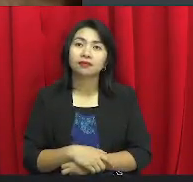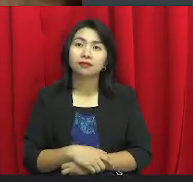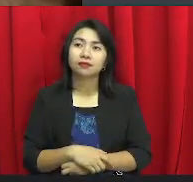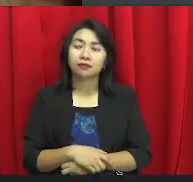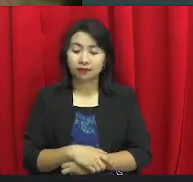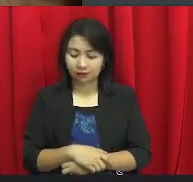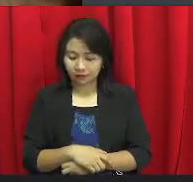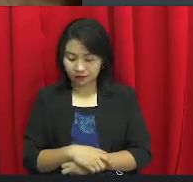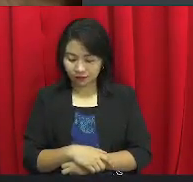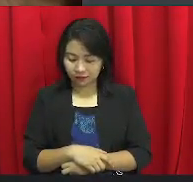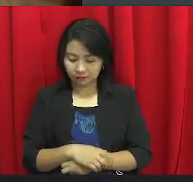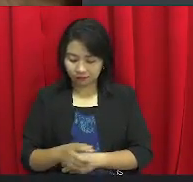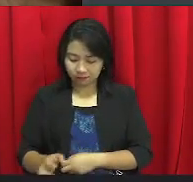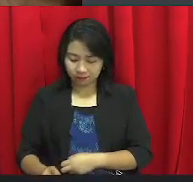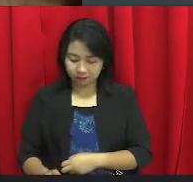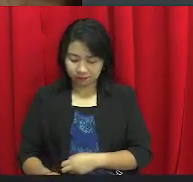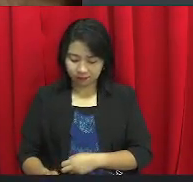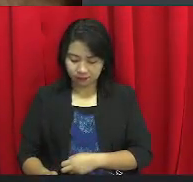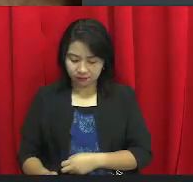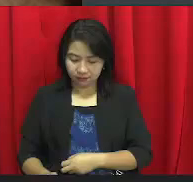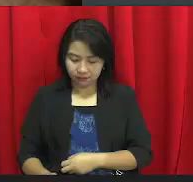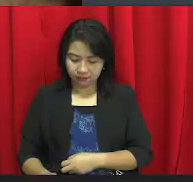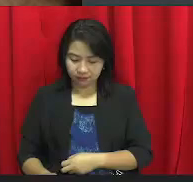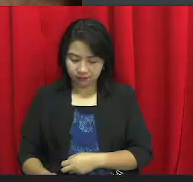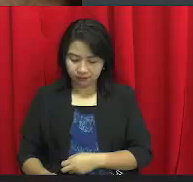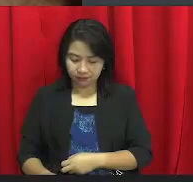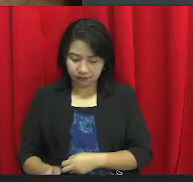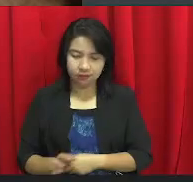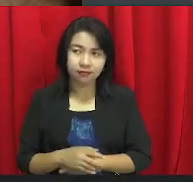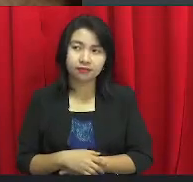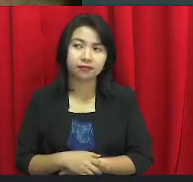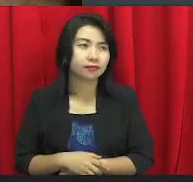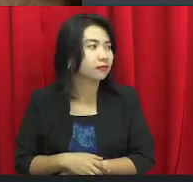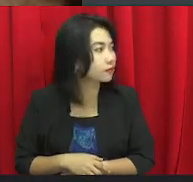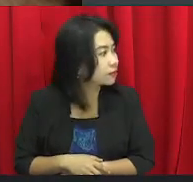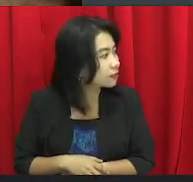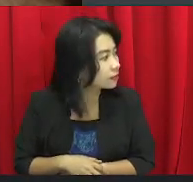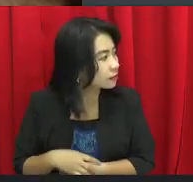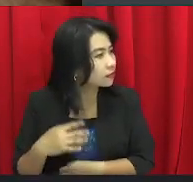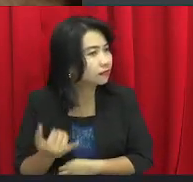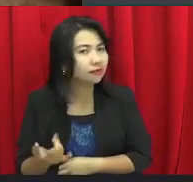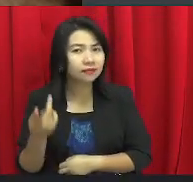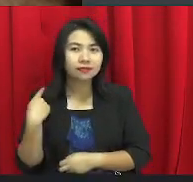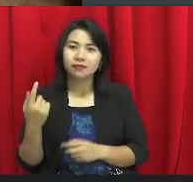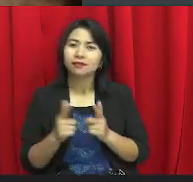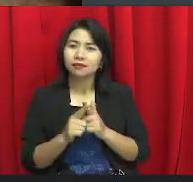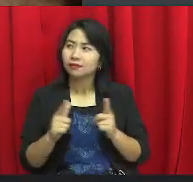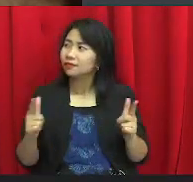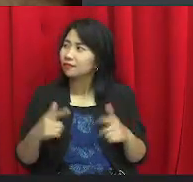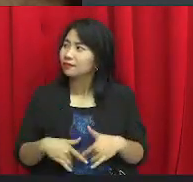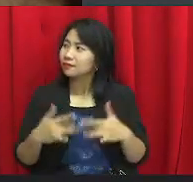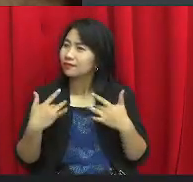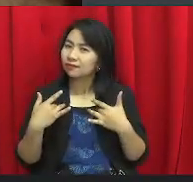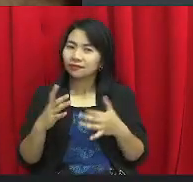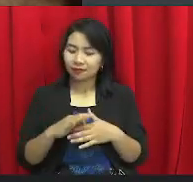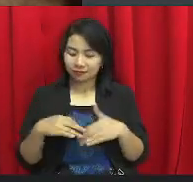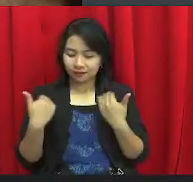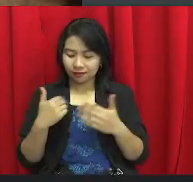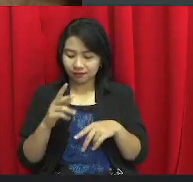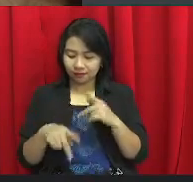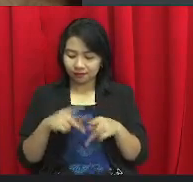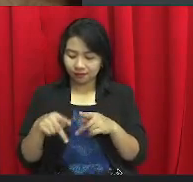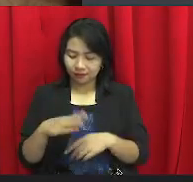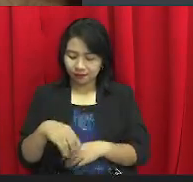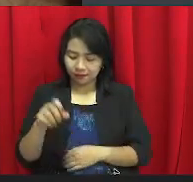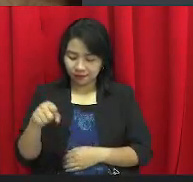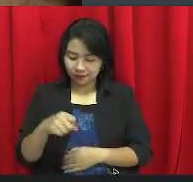magandang kalalabasan. May magandang kinabukasan ang kabataan. May magandang buhay ang kabataan. At magandang buhay ang mga